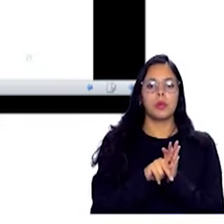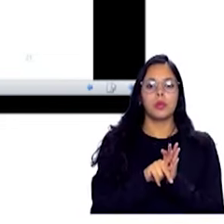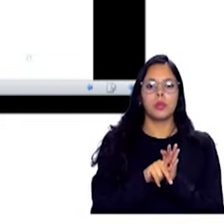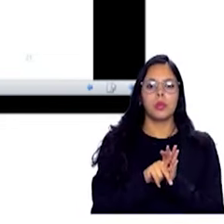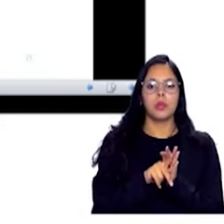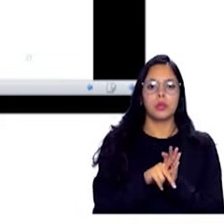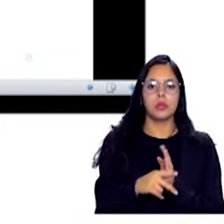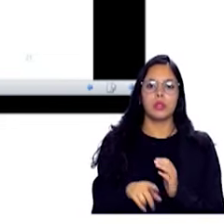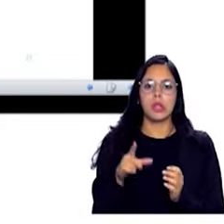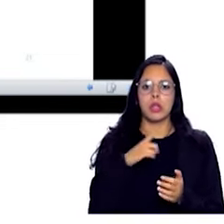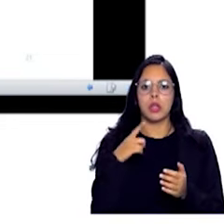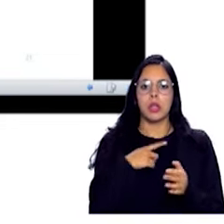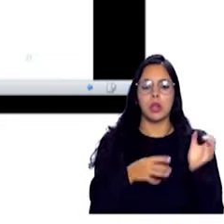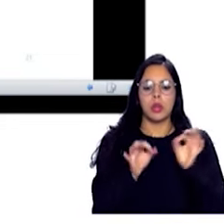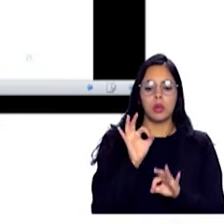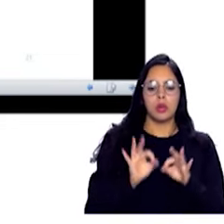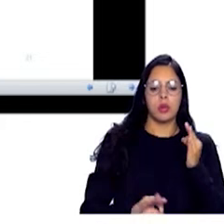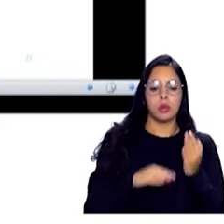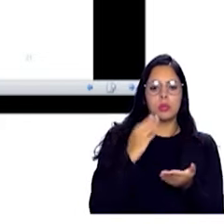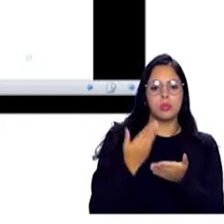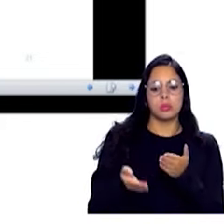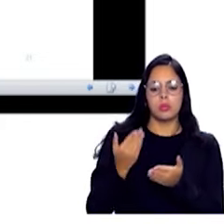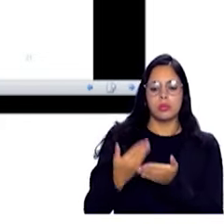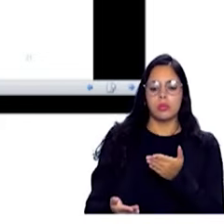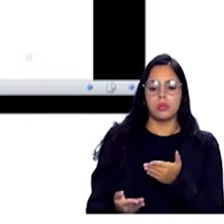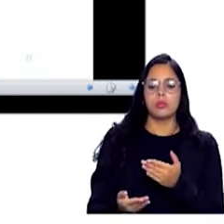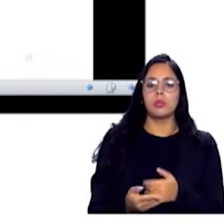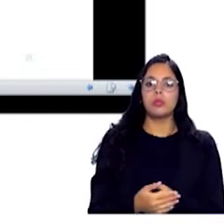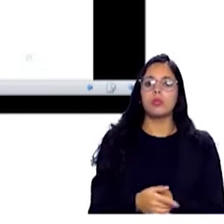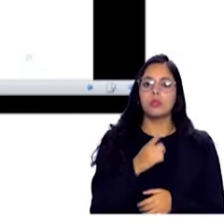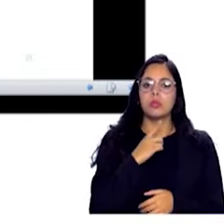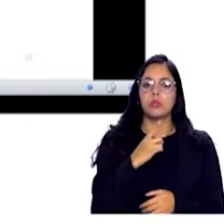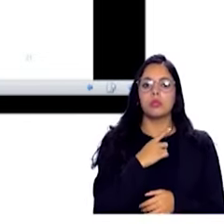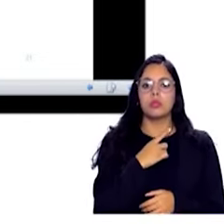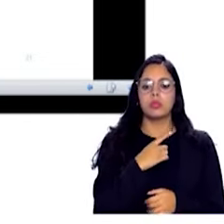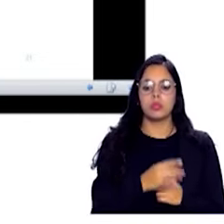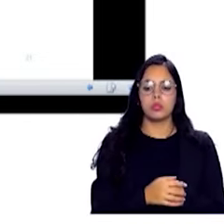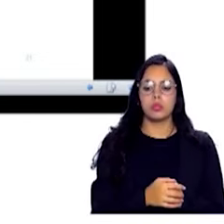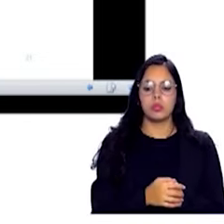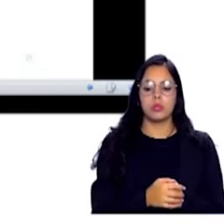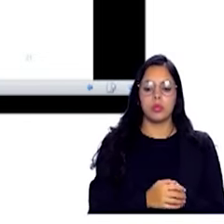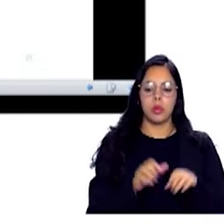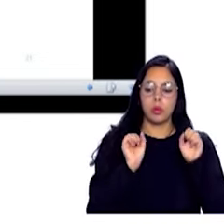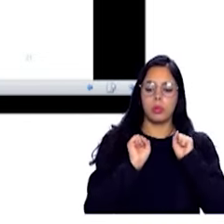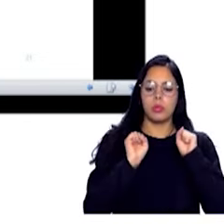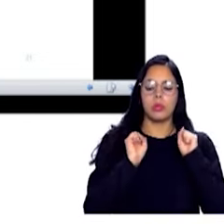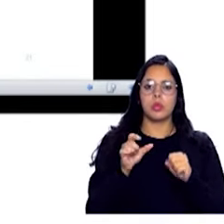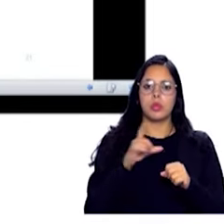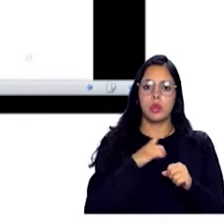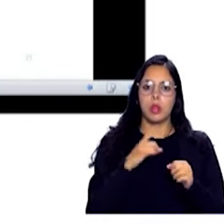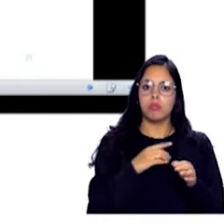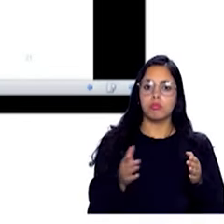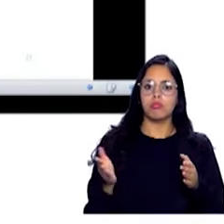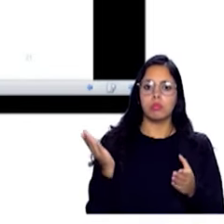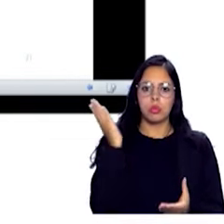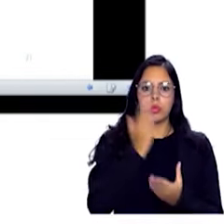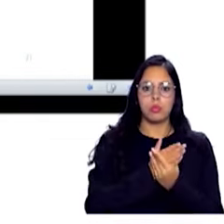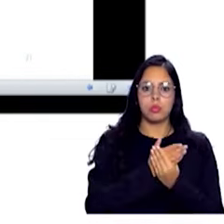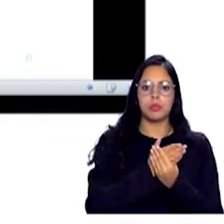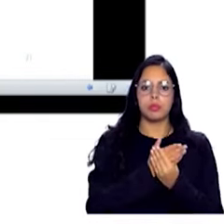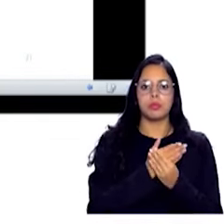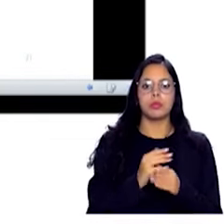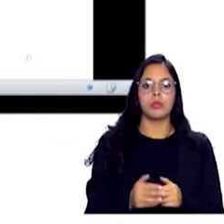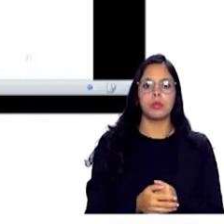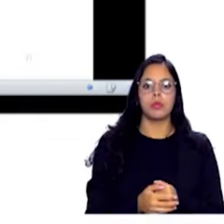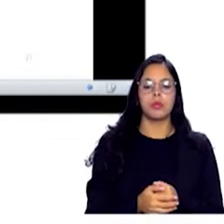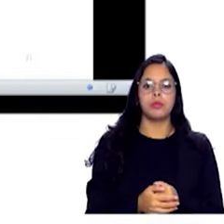ritenere pertanto che Il rinvio pregiudiziale possa essere disposto in qualsiasi momento del processo anche questo per solleva diversi problemi AD esempio